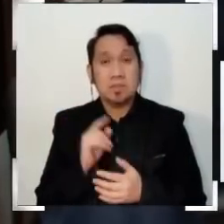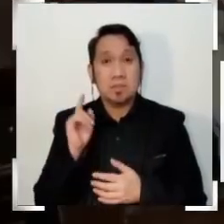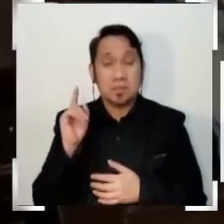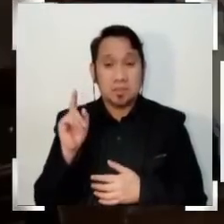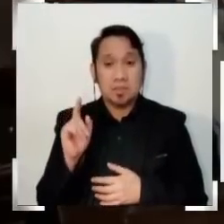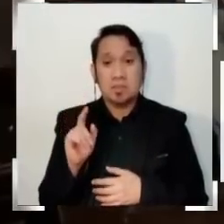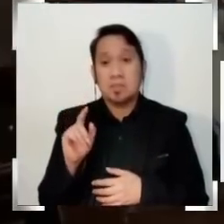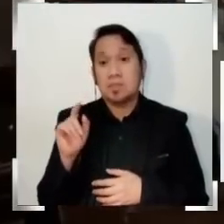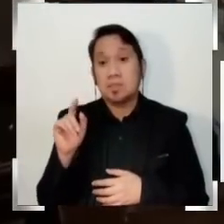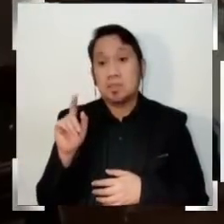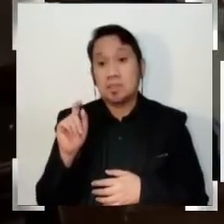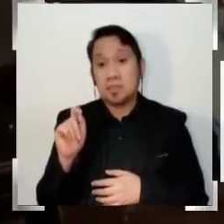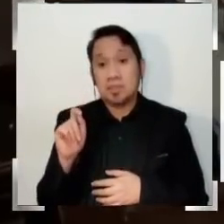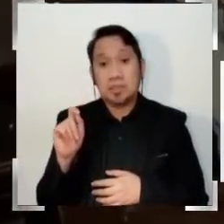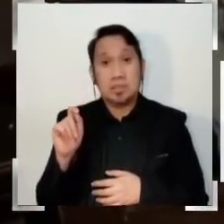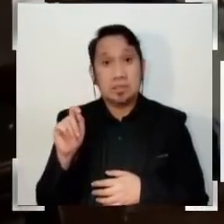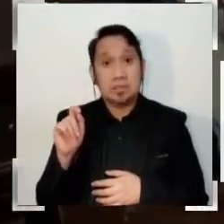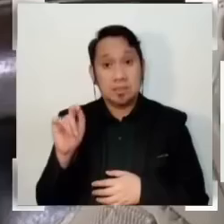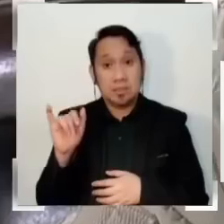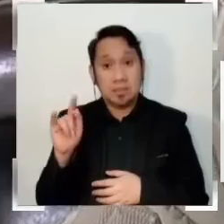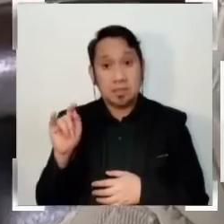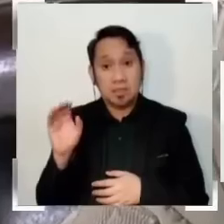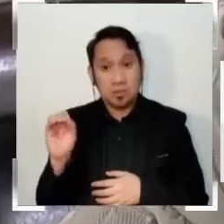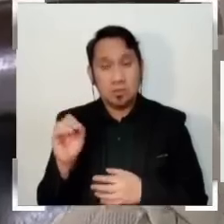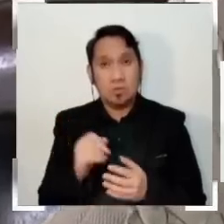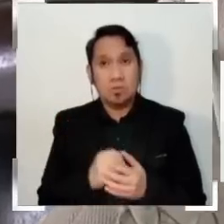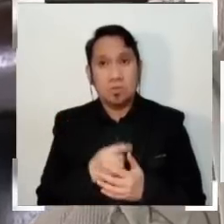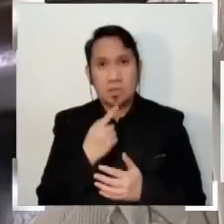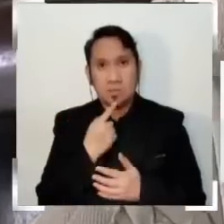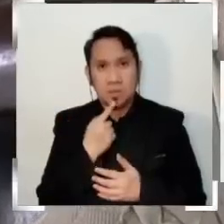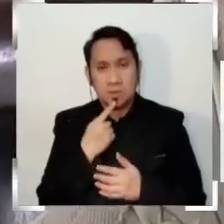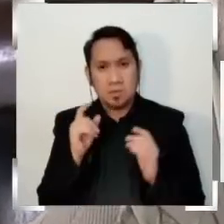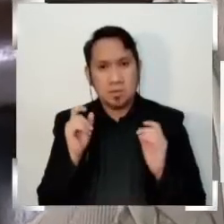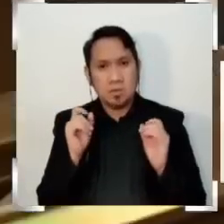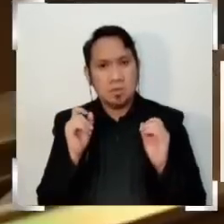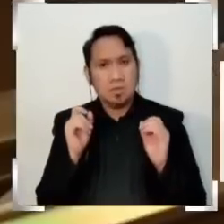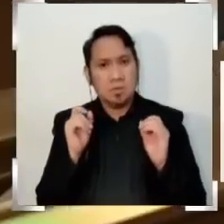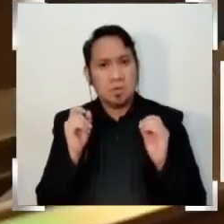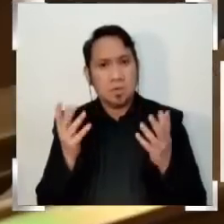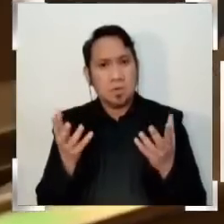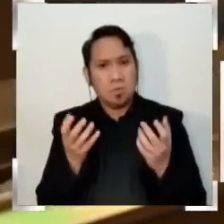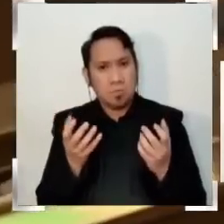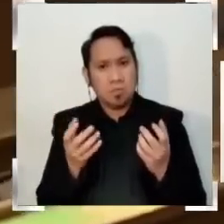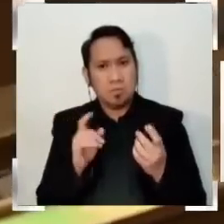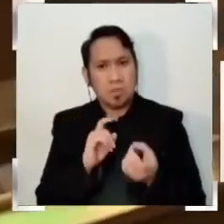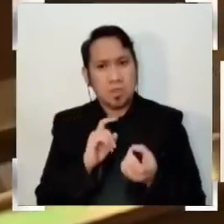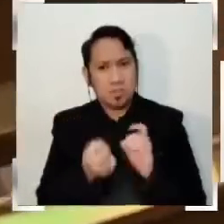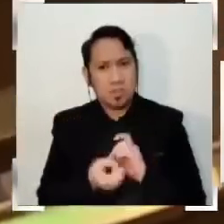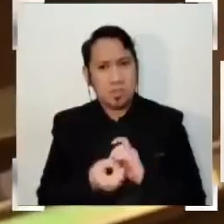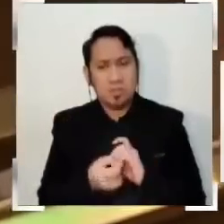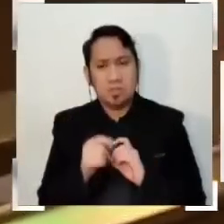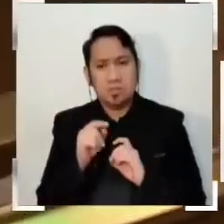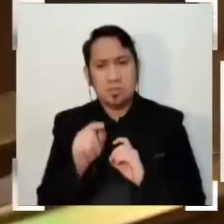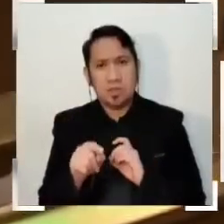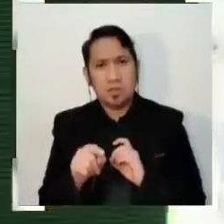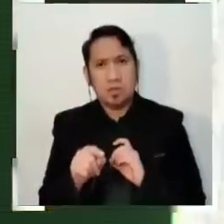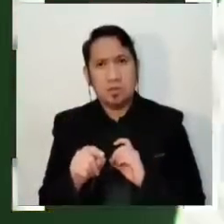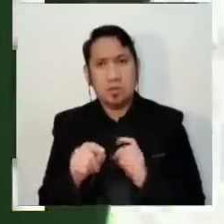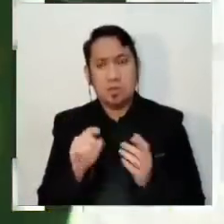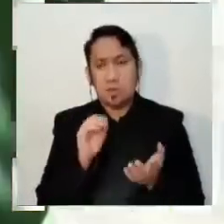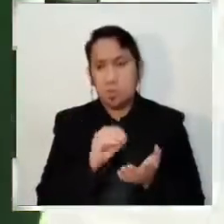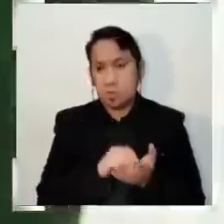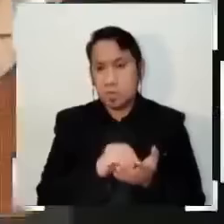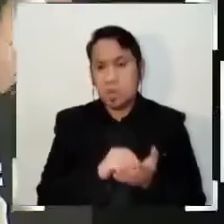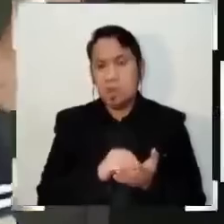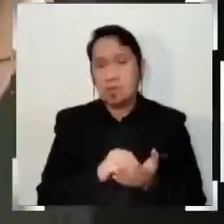Soto. Tinukoy niya ang anyay biglaang gustong pagbabago sa Itbulaga, pati na ang umano'y mga utang ng Tape Inc.